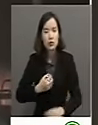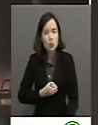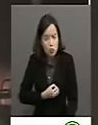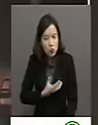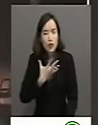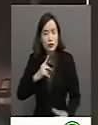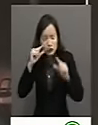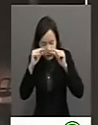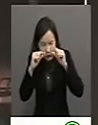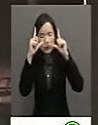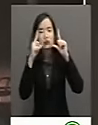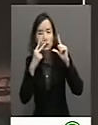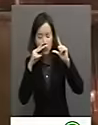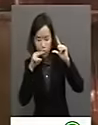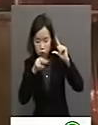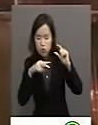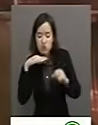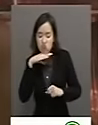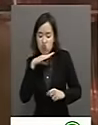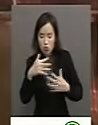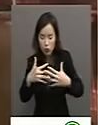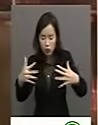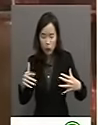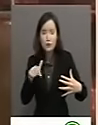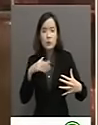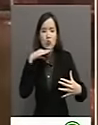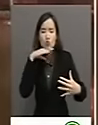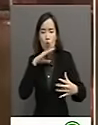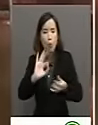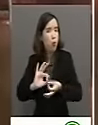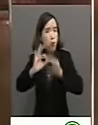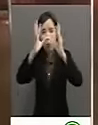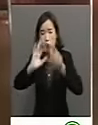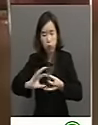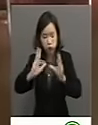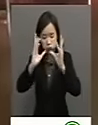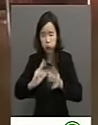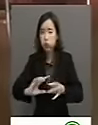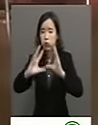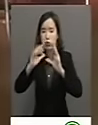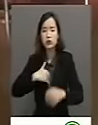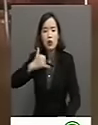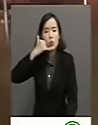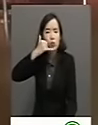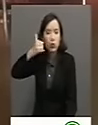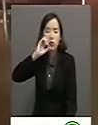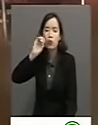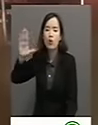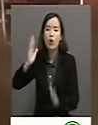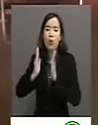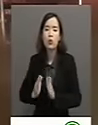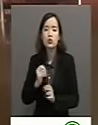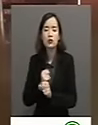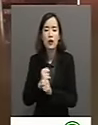จตื่นมาดูมองไปที่ฟาร์มหมูครับปรากฏว่าที่คอกหมูเนี่ยไฟมันกำลังโหมลุกไหม้เลยฮะก็เลยโทรแจ้งเจ้าหน้าที่เจ้าหน้าที่ม